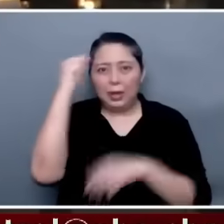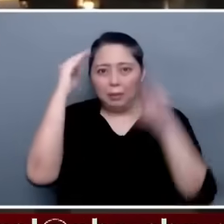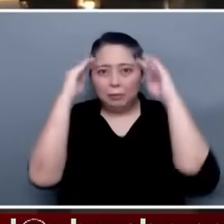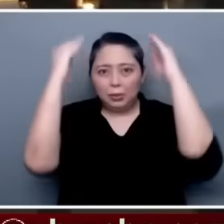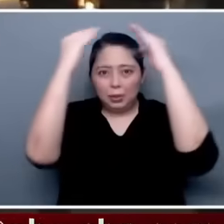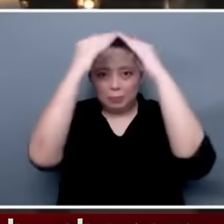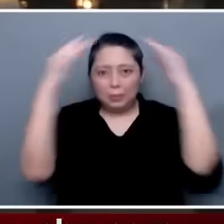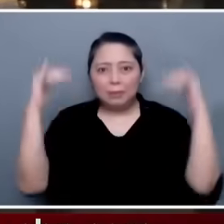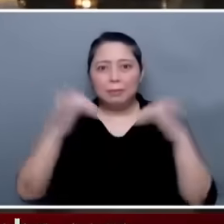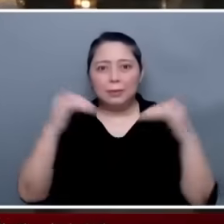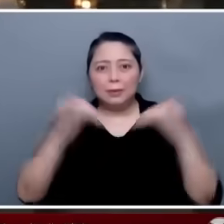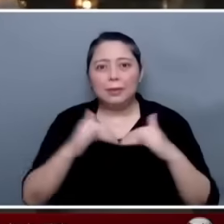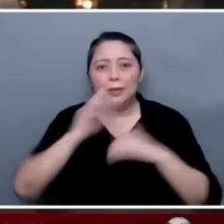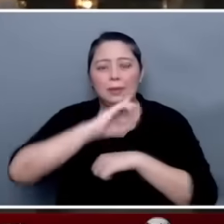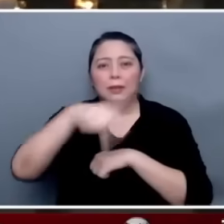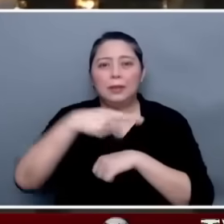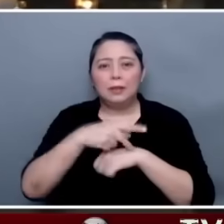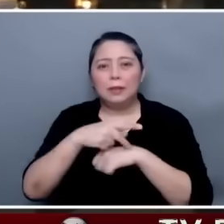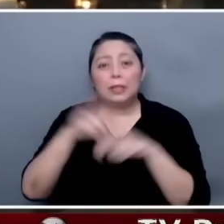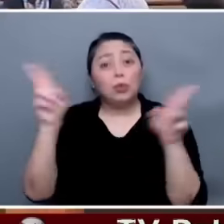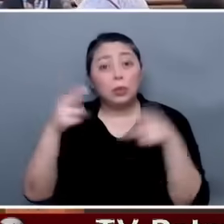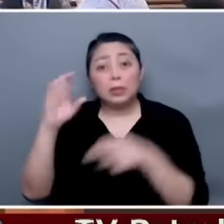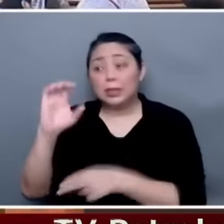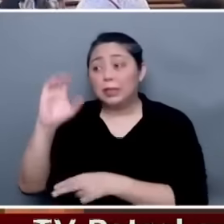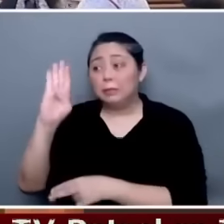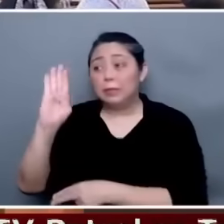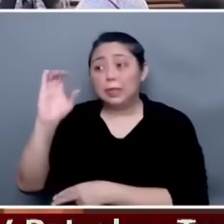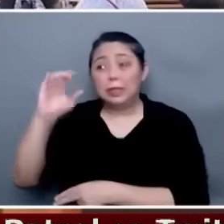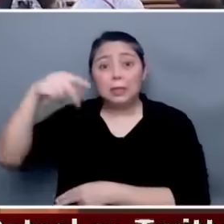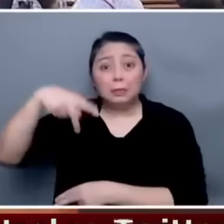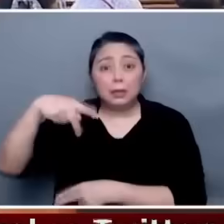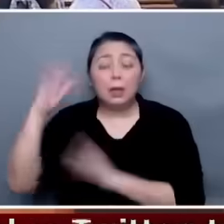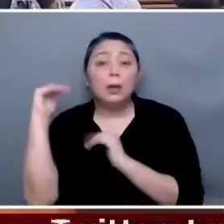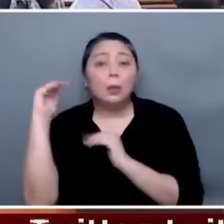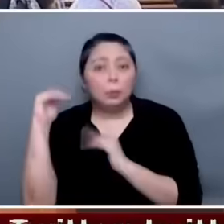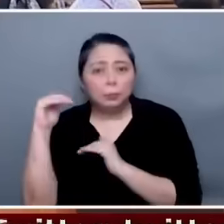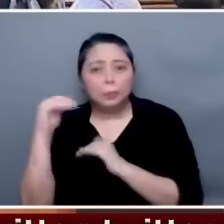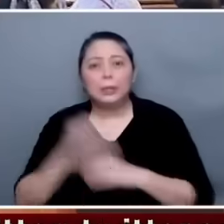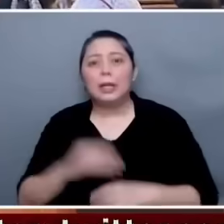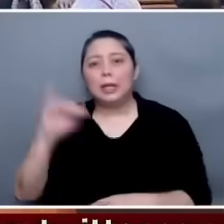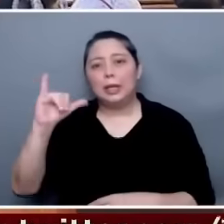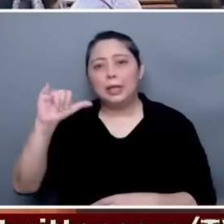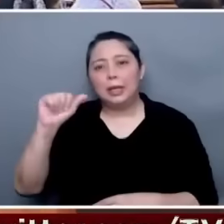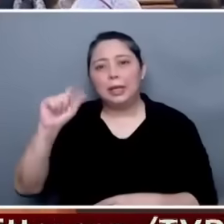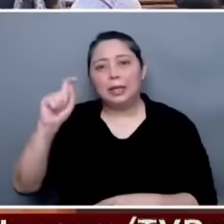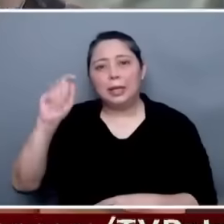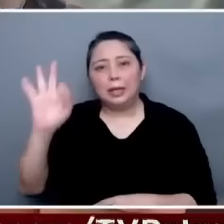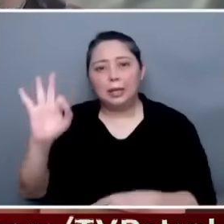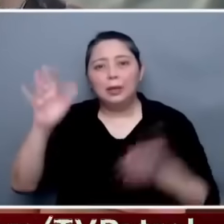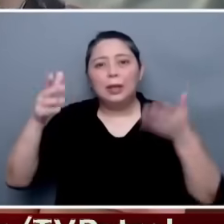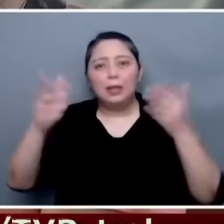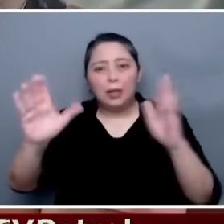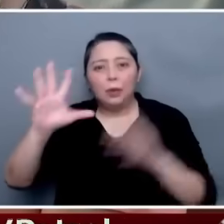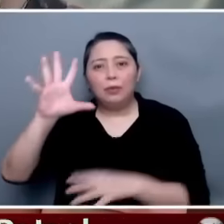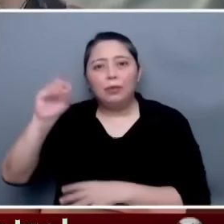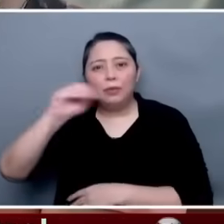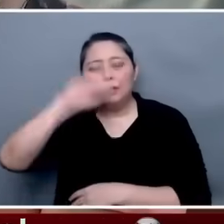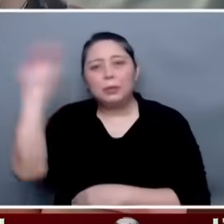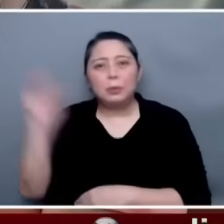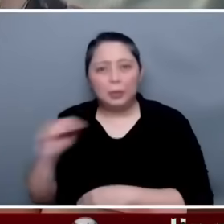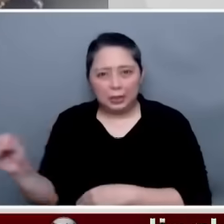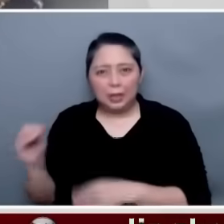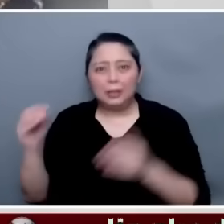na umaasa silang papayagan na ng IATF ang 50% na kapasidad ng mga simbahan sa mga religious